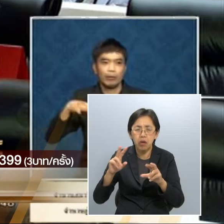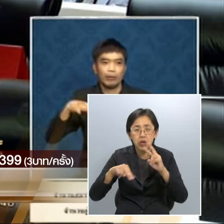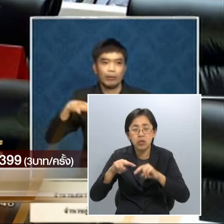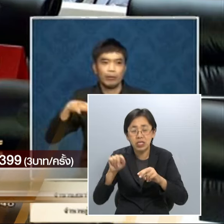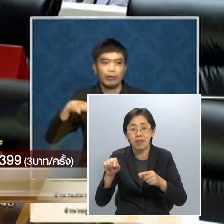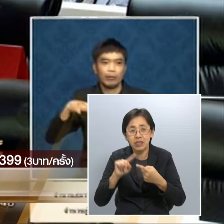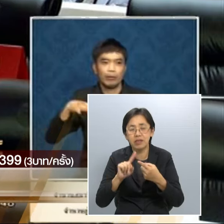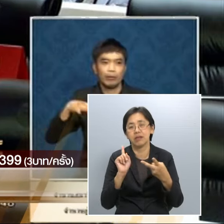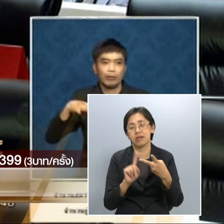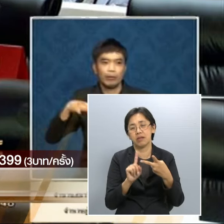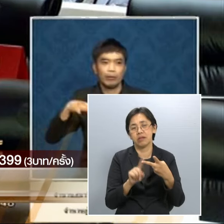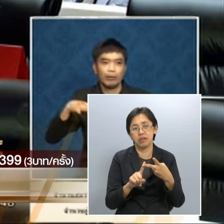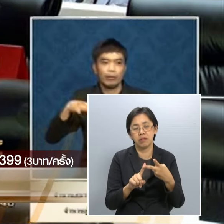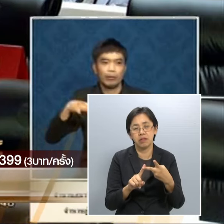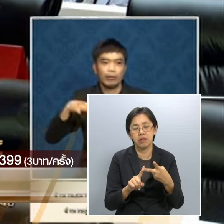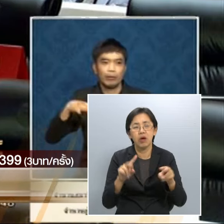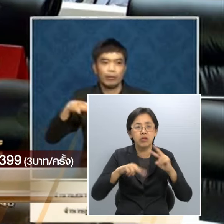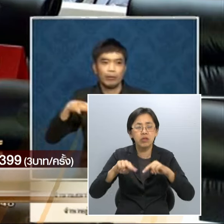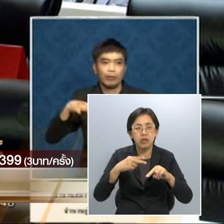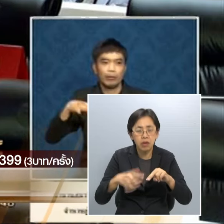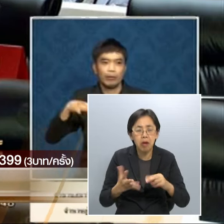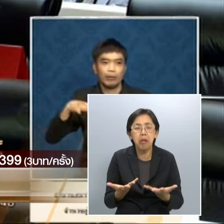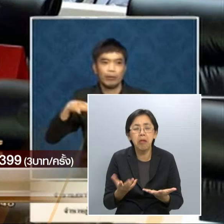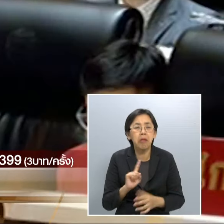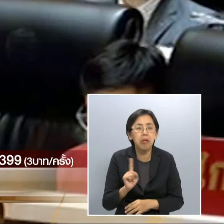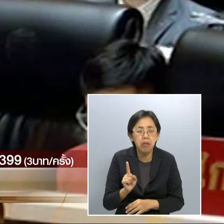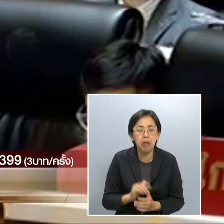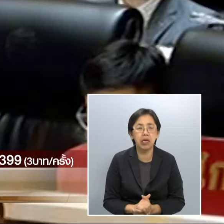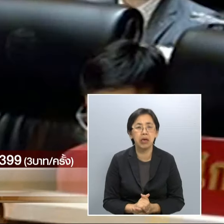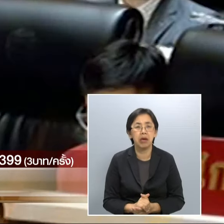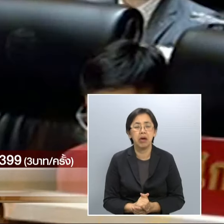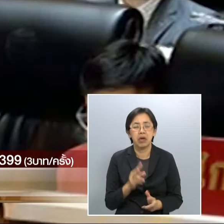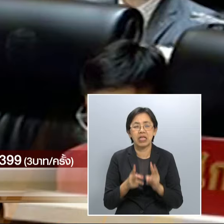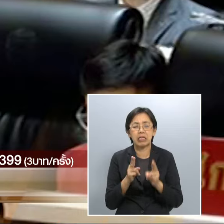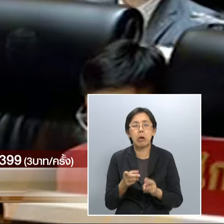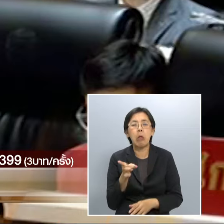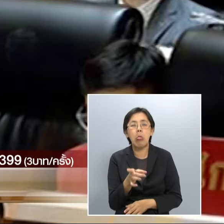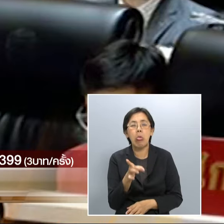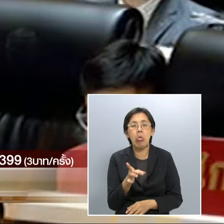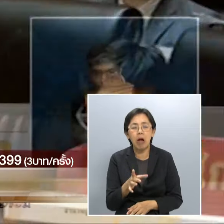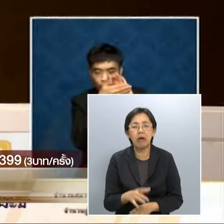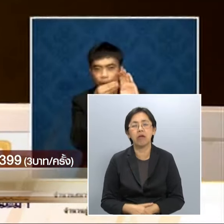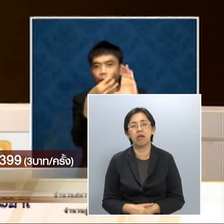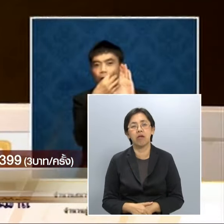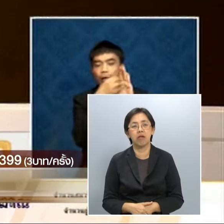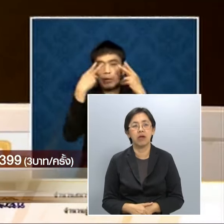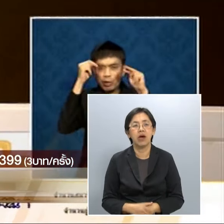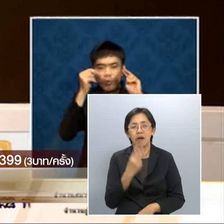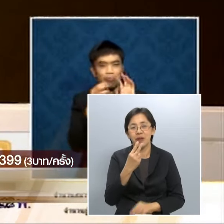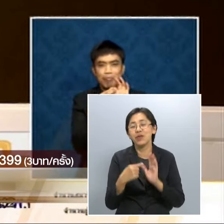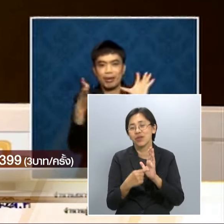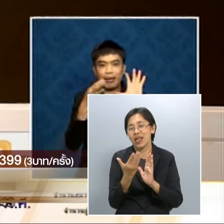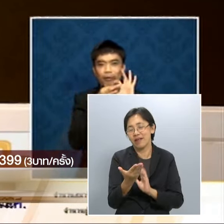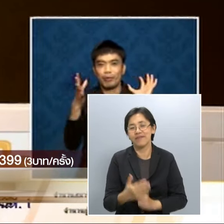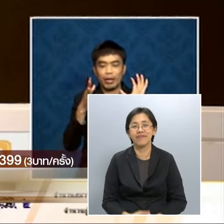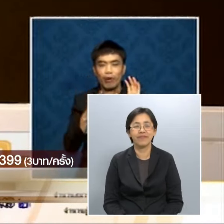องก็วินิจฉัยแล้วว่าเป็นลักษณะของการเอามาตัดต่อล้อเลียนมันเกิดดราม่าไปดูบางช่วงบางตอนตร